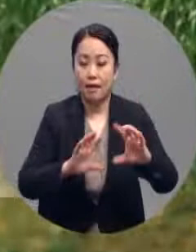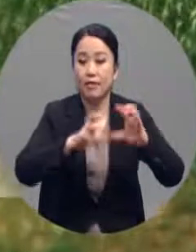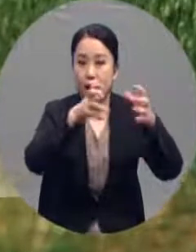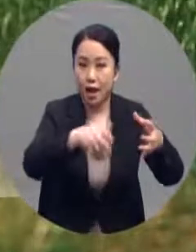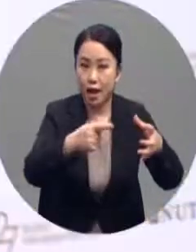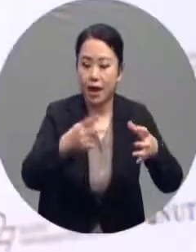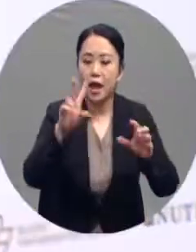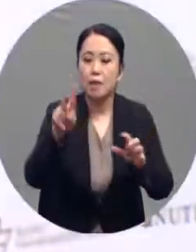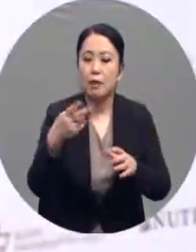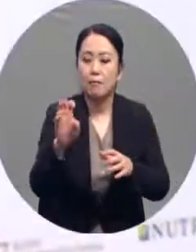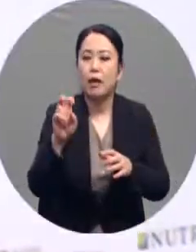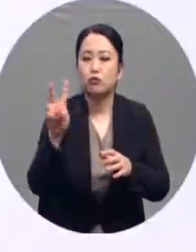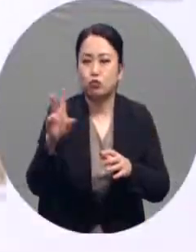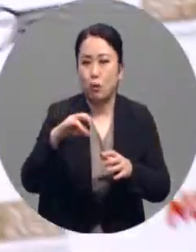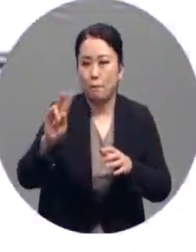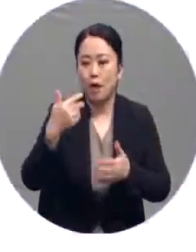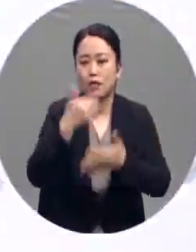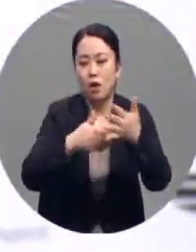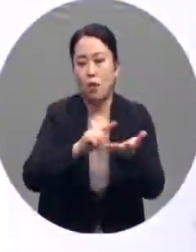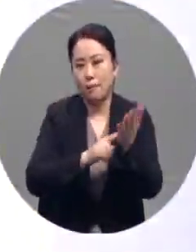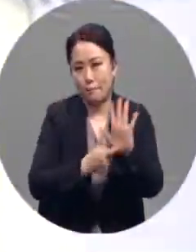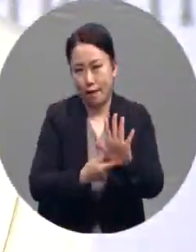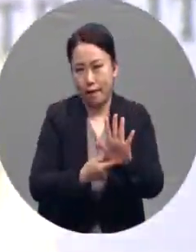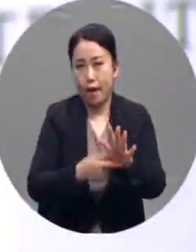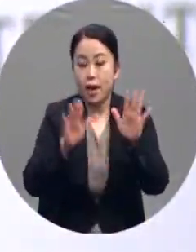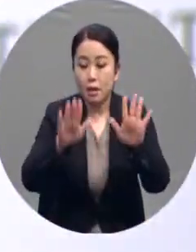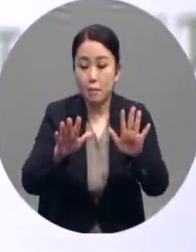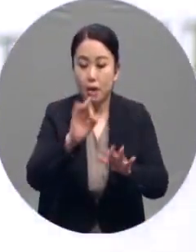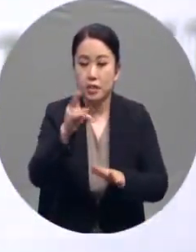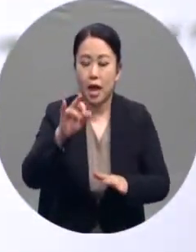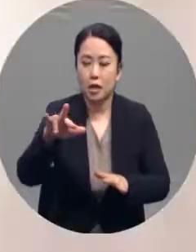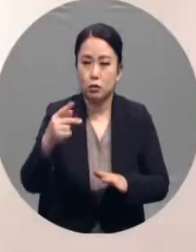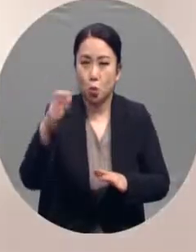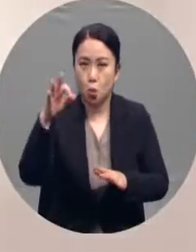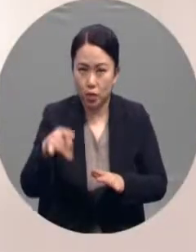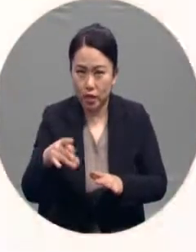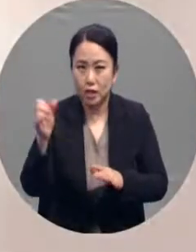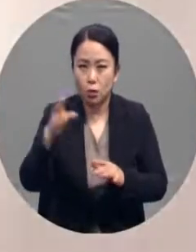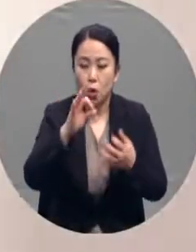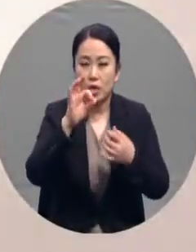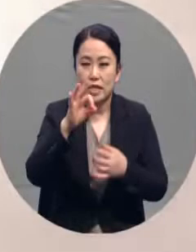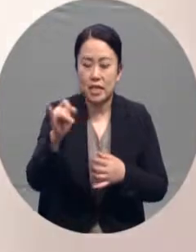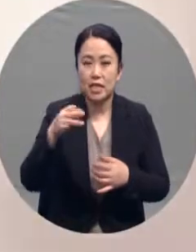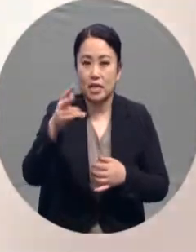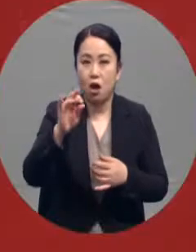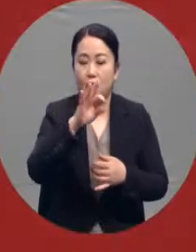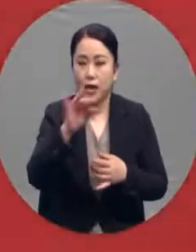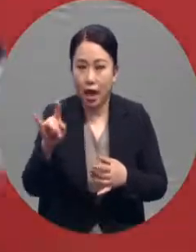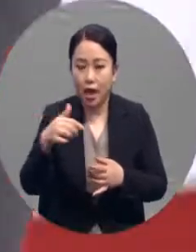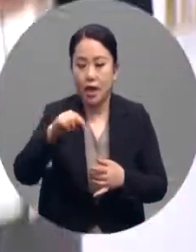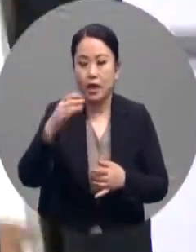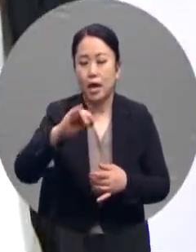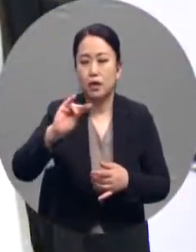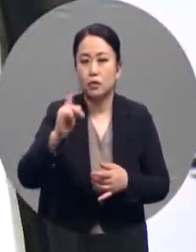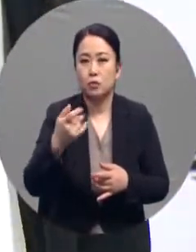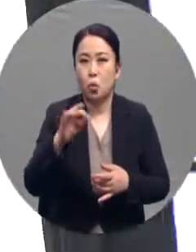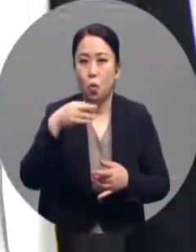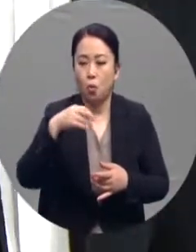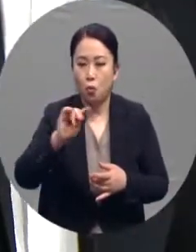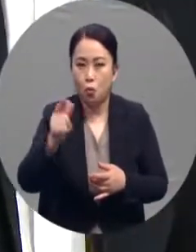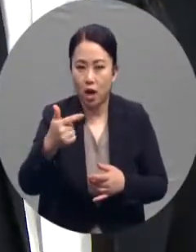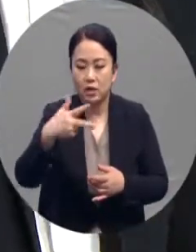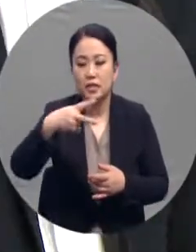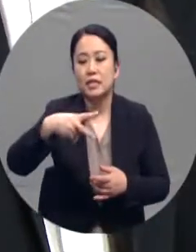관객들에게 선보여집니다. 이번 영화제에는 양조위, 카세류, 이영애, 강동원, 하정우, 한지민, 신하균